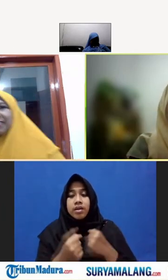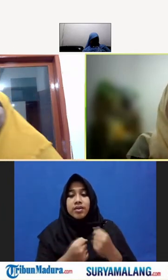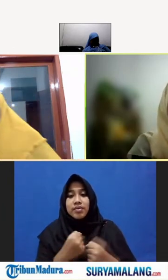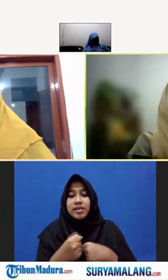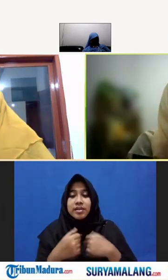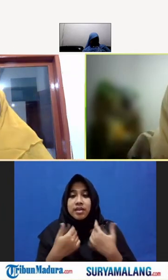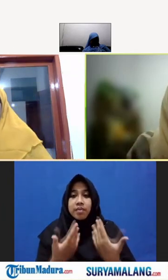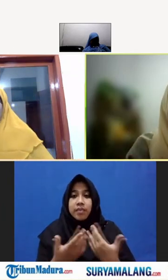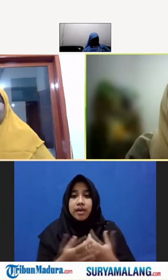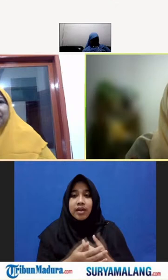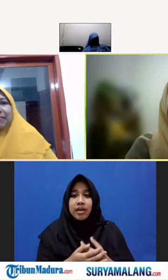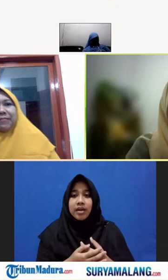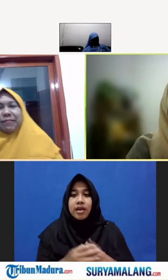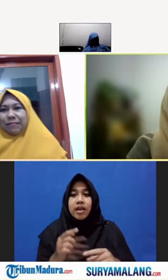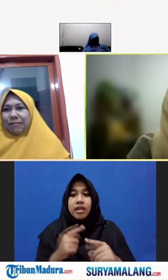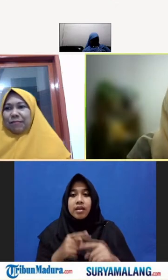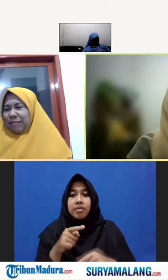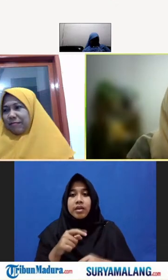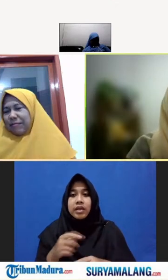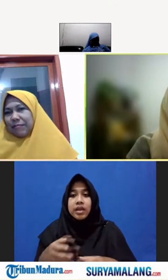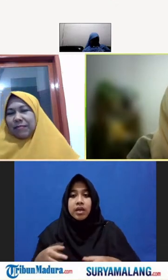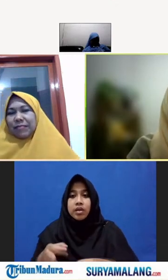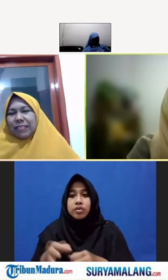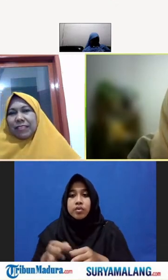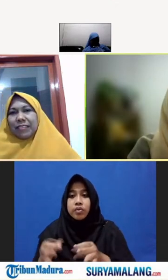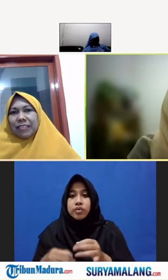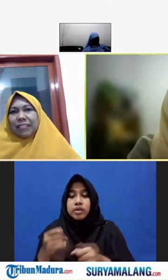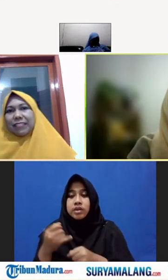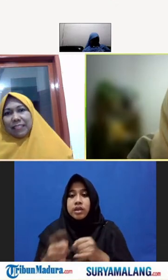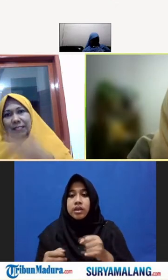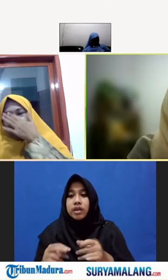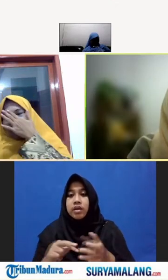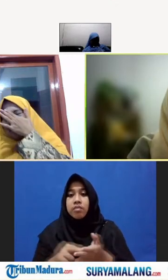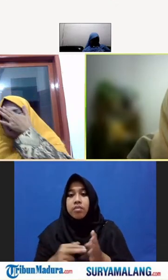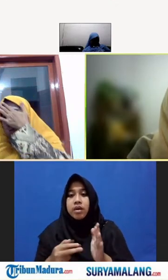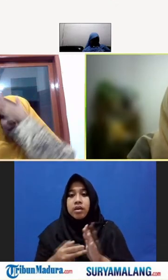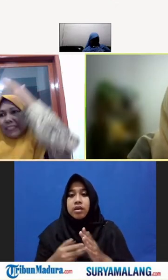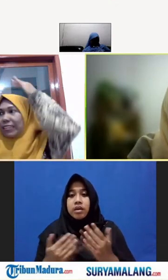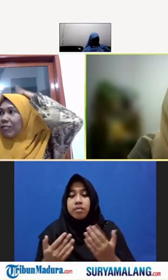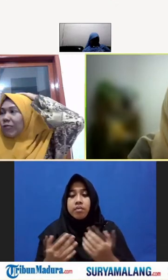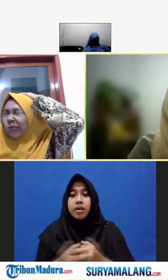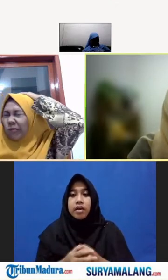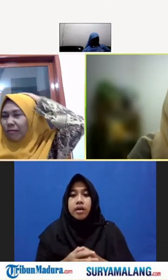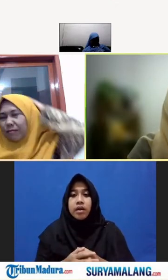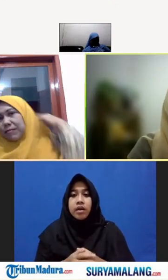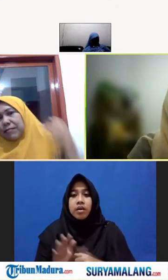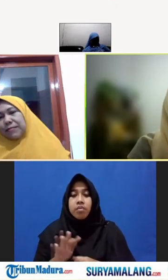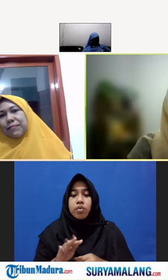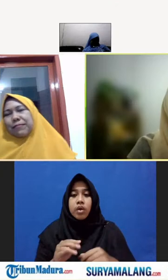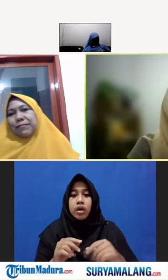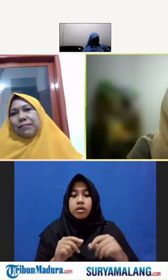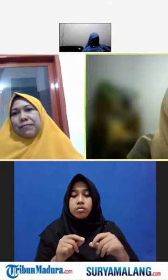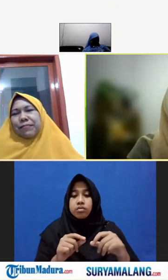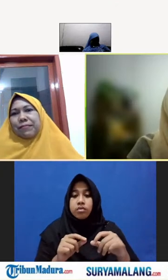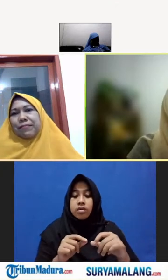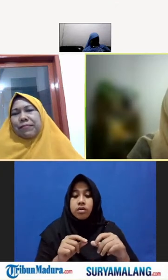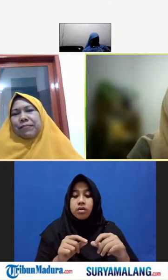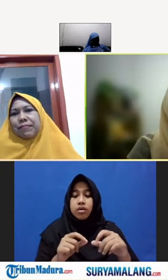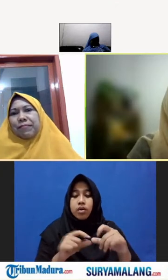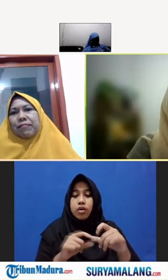Cuman ini jalan terakhir, karena kan berarti nggak di bawah supervisi profesional gitu.